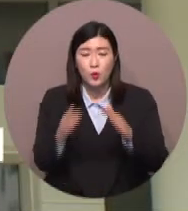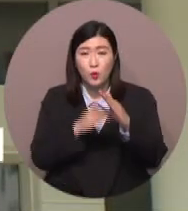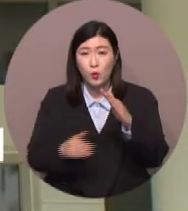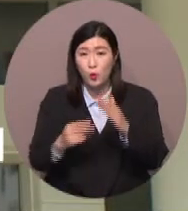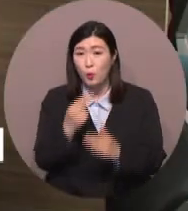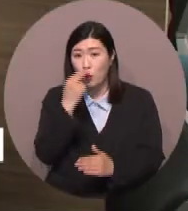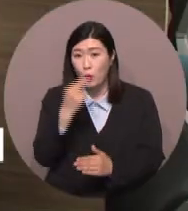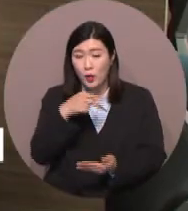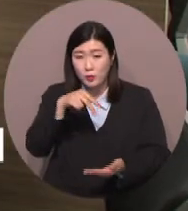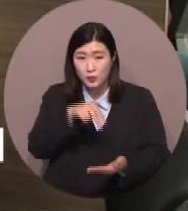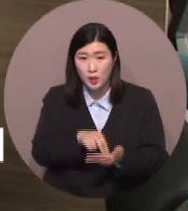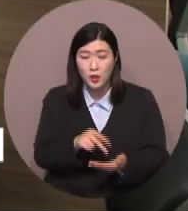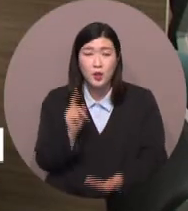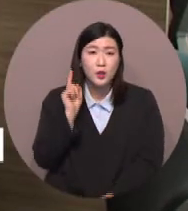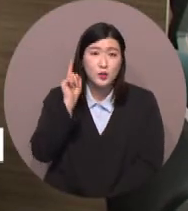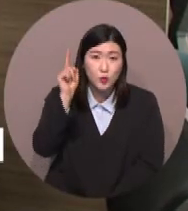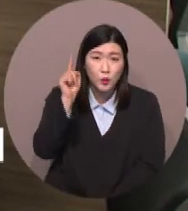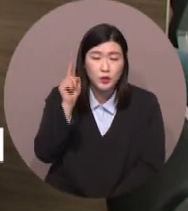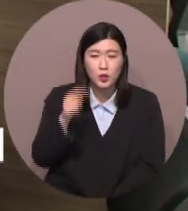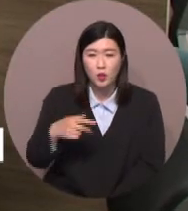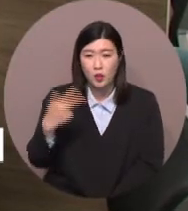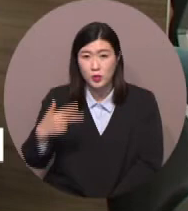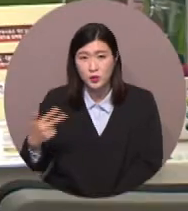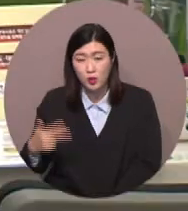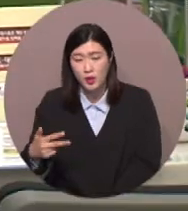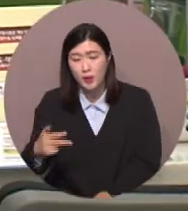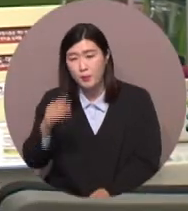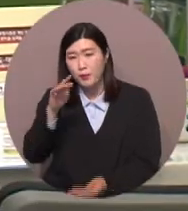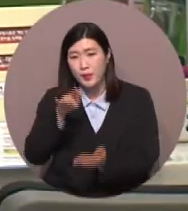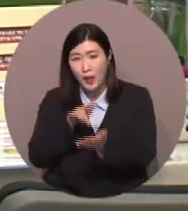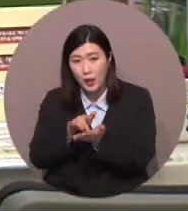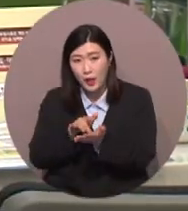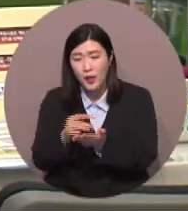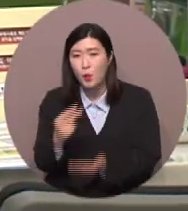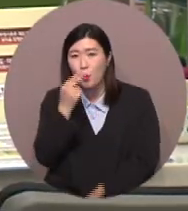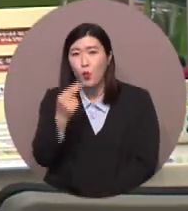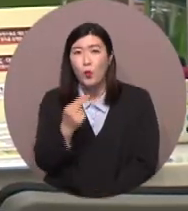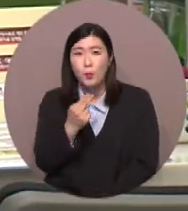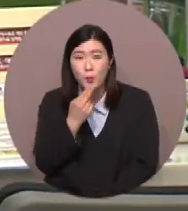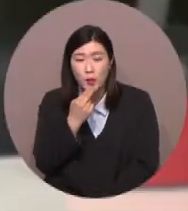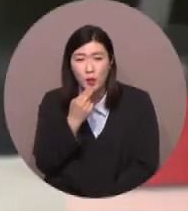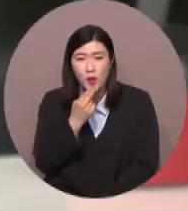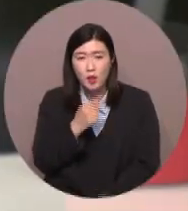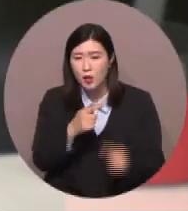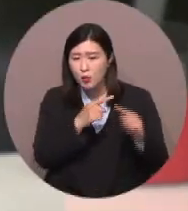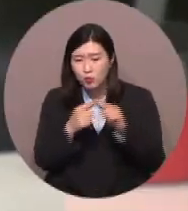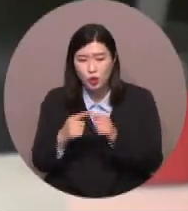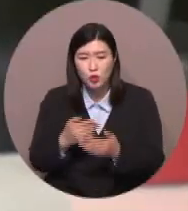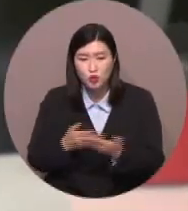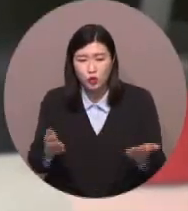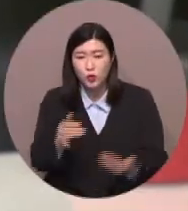건강보험공단은 고혈압과 전립선 약 등을 의료보험 대상이 아닌 환자에게 허위